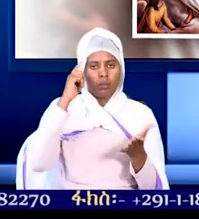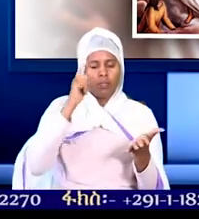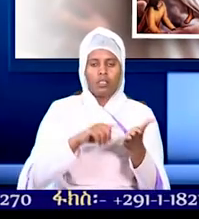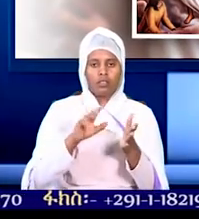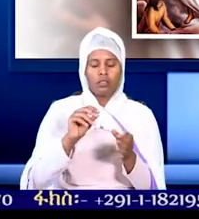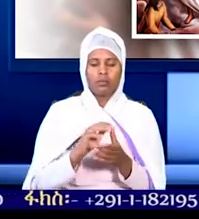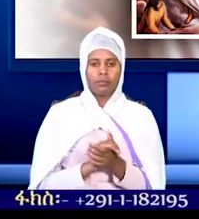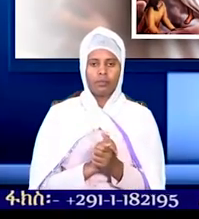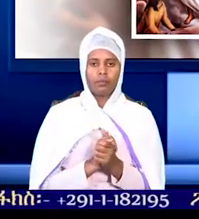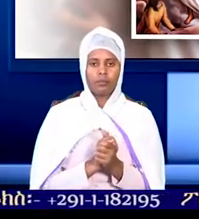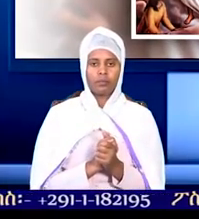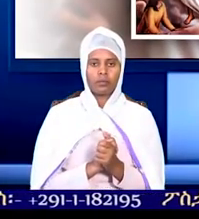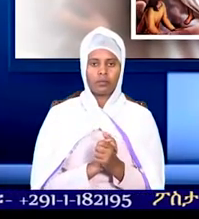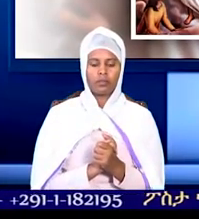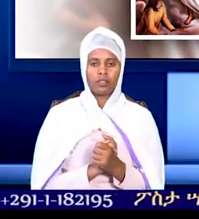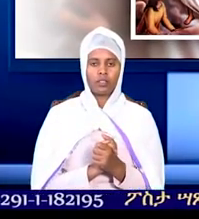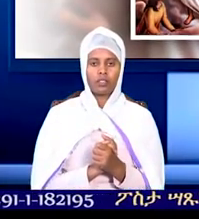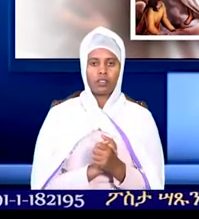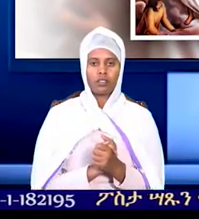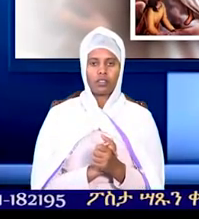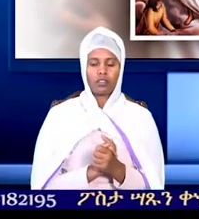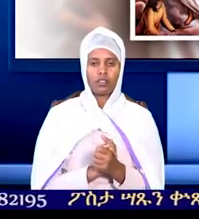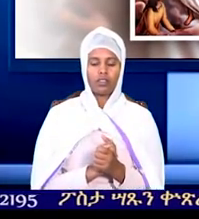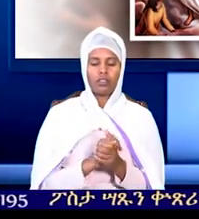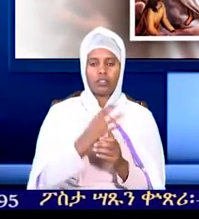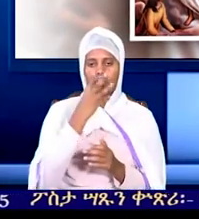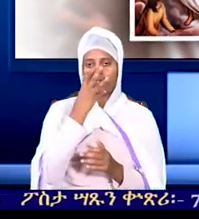ኣእምሮ ተሰኪዕዎም እዩ